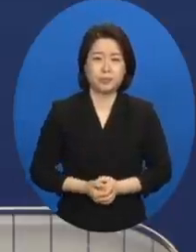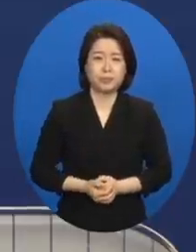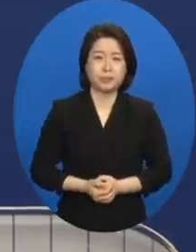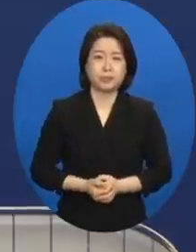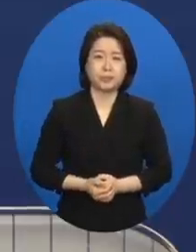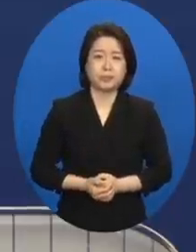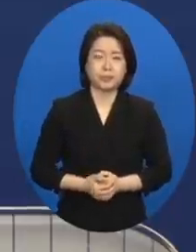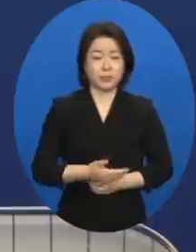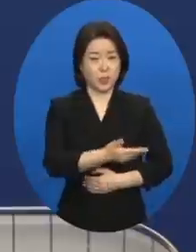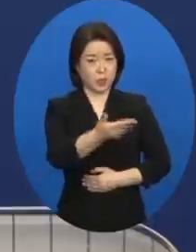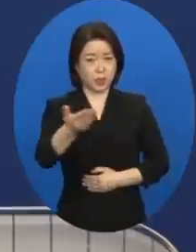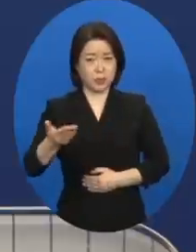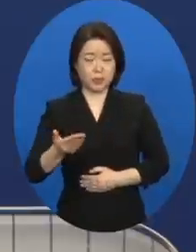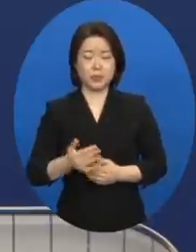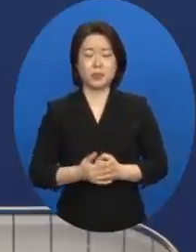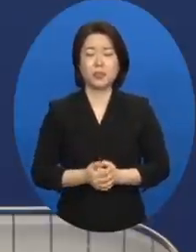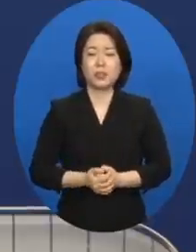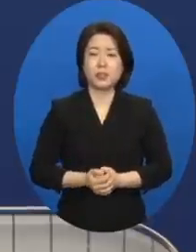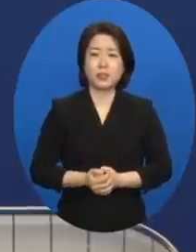만나주셨어요. 여러분